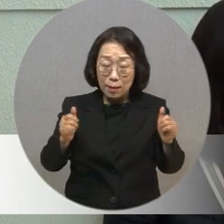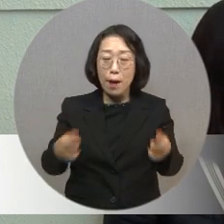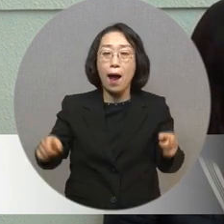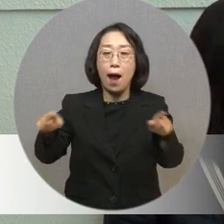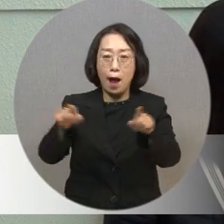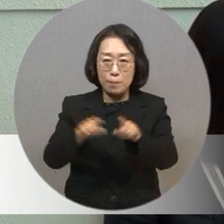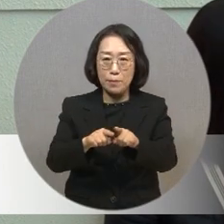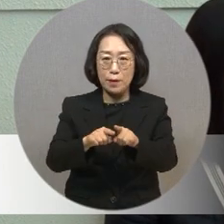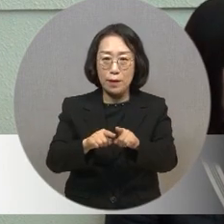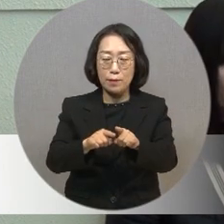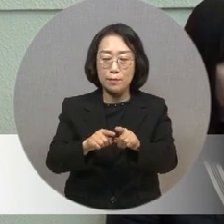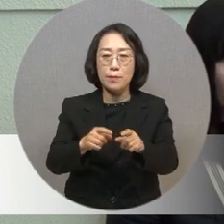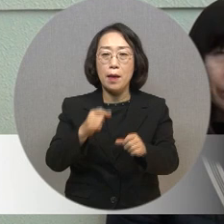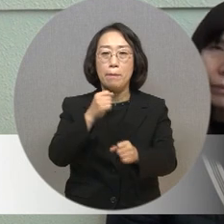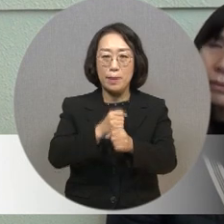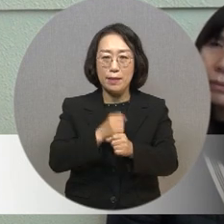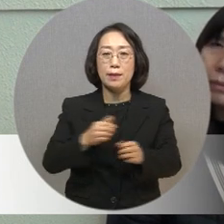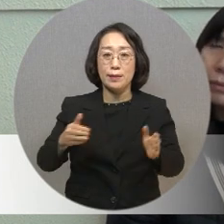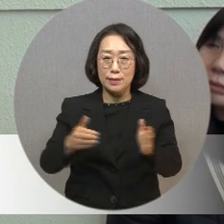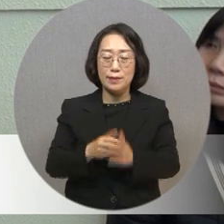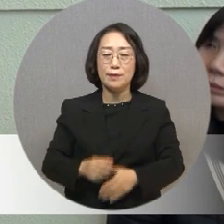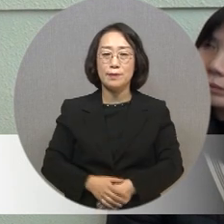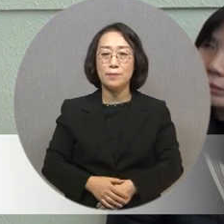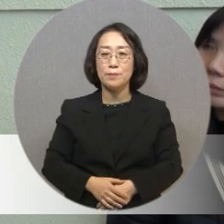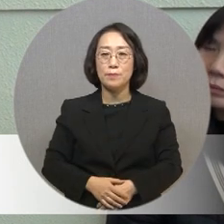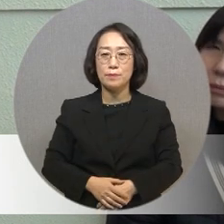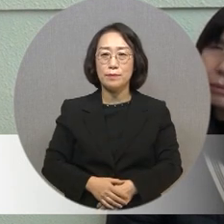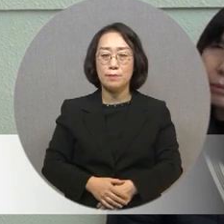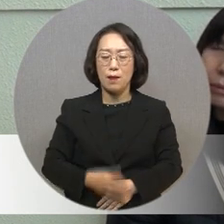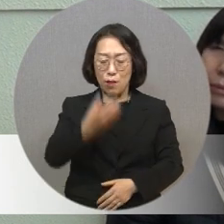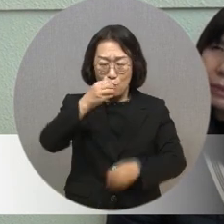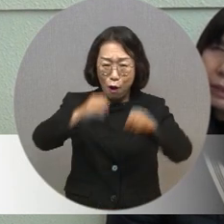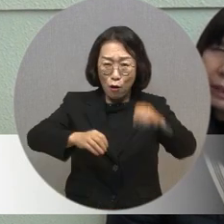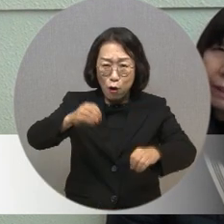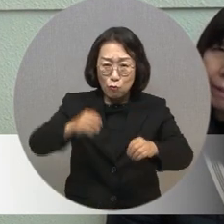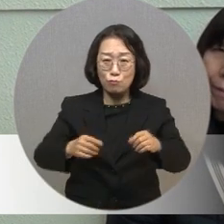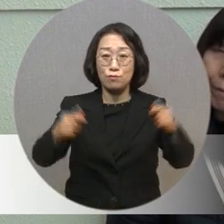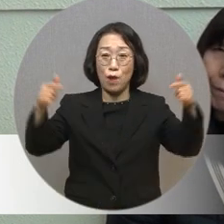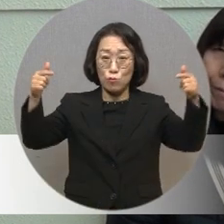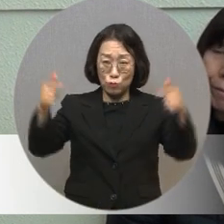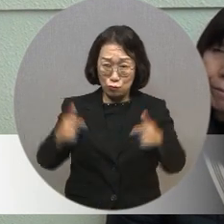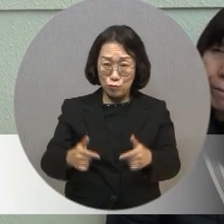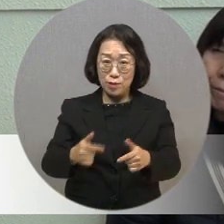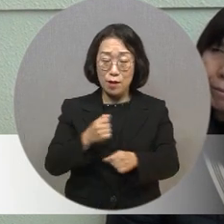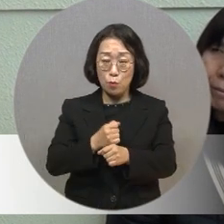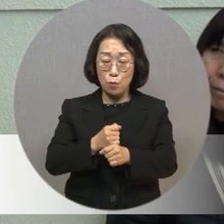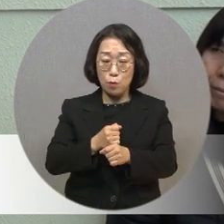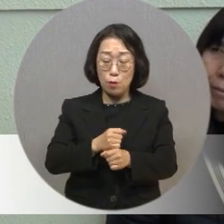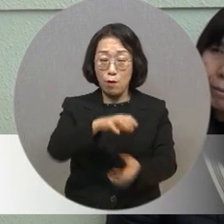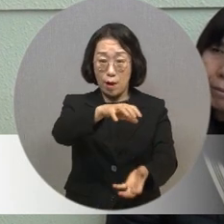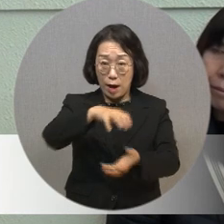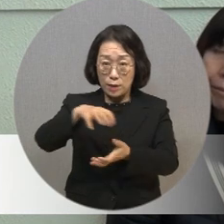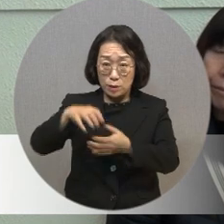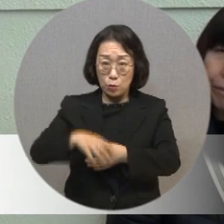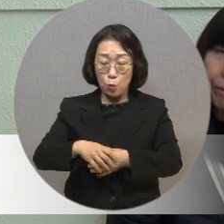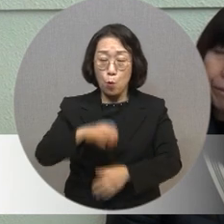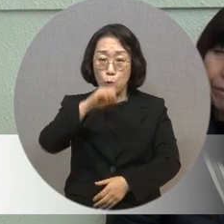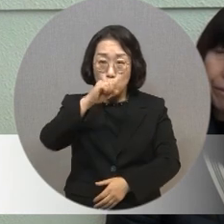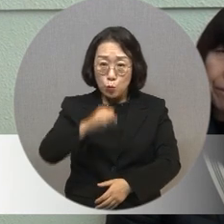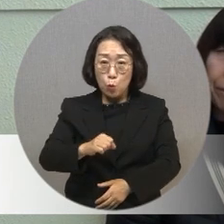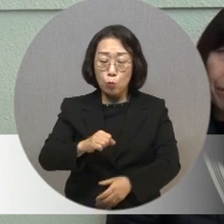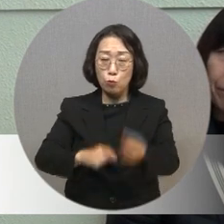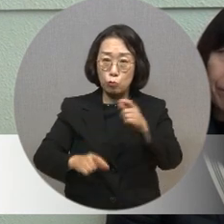이번 작품을 완성했습니다. 쓰레기를 줄이자는 의미도 있고 이 쓰레기를 통해서 가치 있는